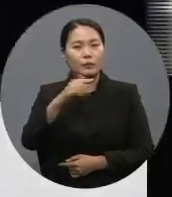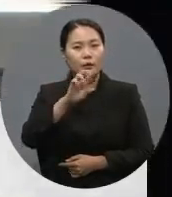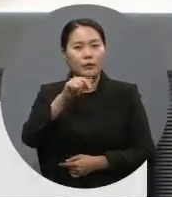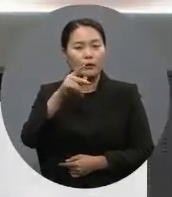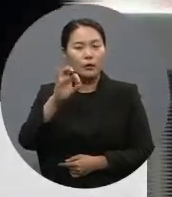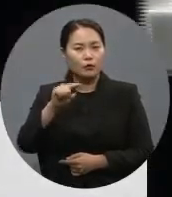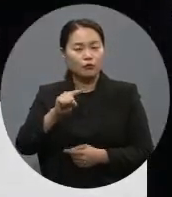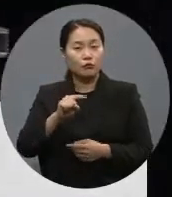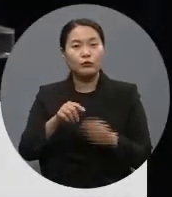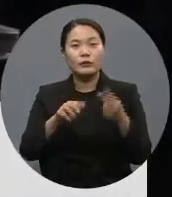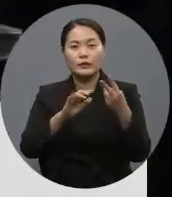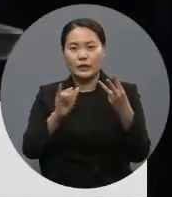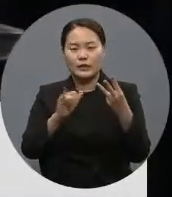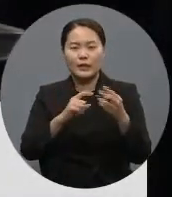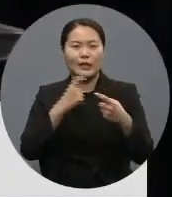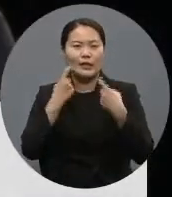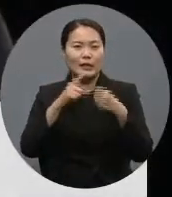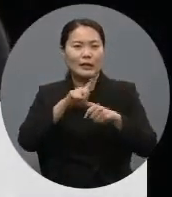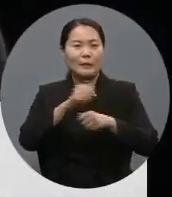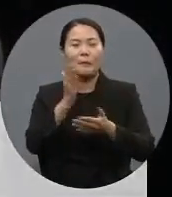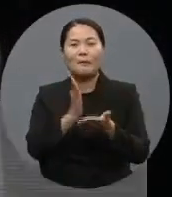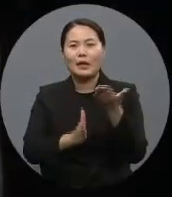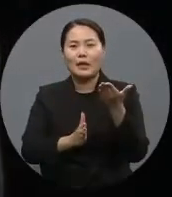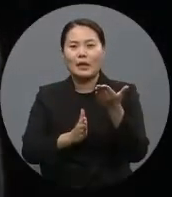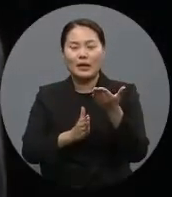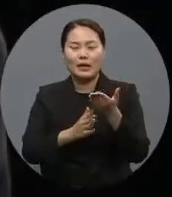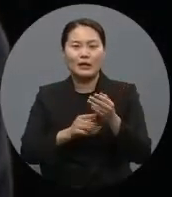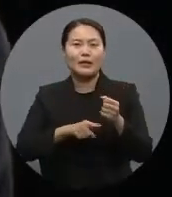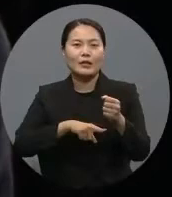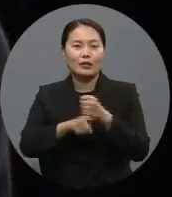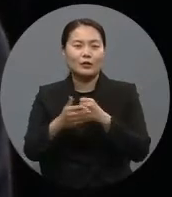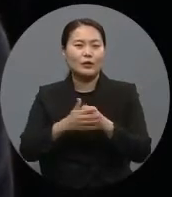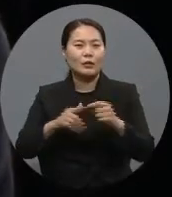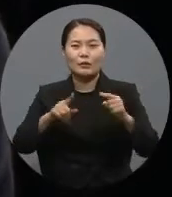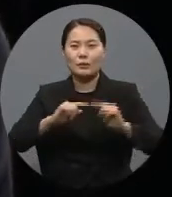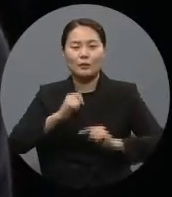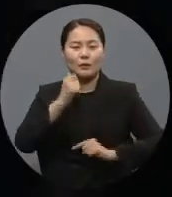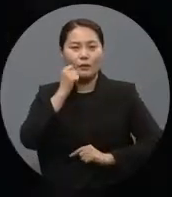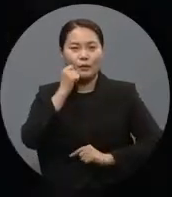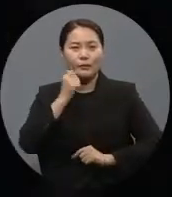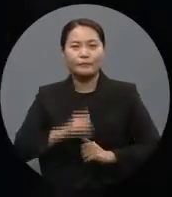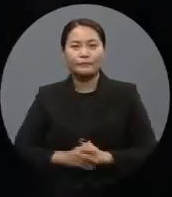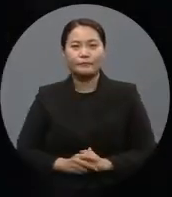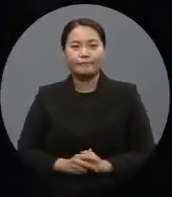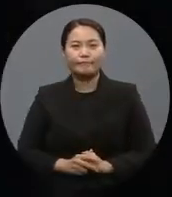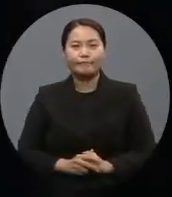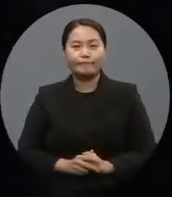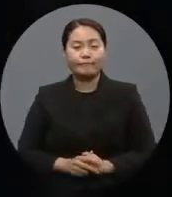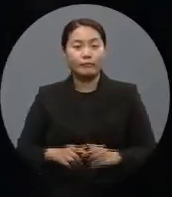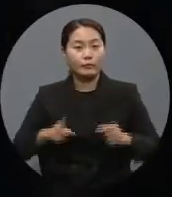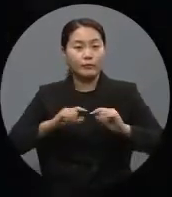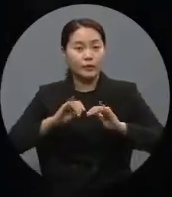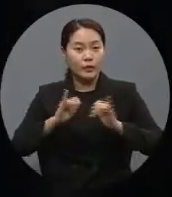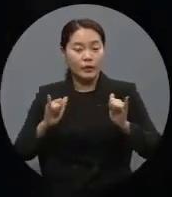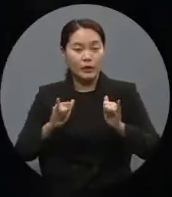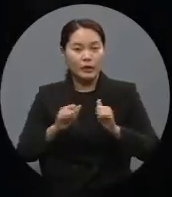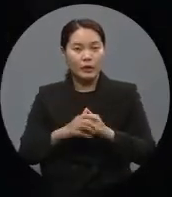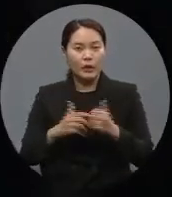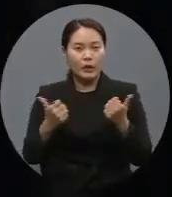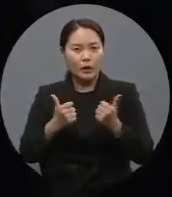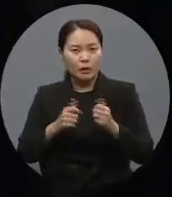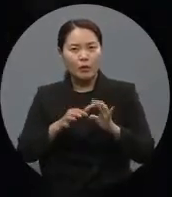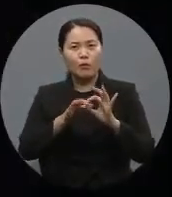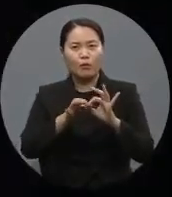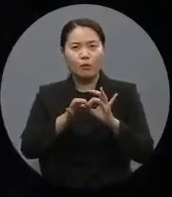등 3명은 개인 일정과 시간이 맞지 않는다는 이유 등으로 불 찾습니다 예 참가자들은 이 같은 토론회 를